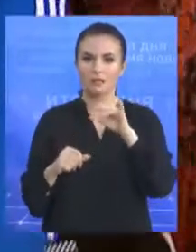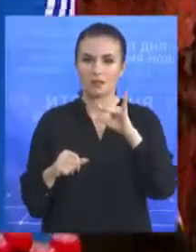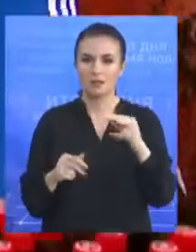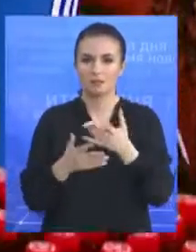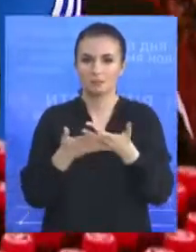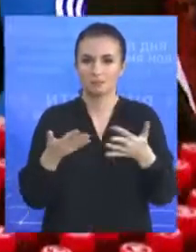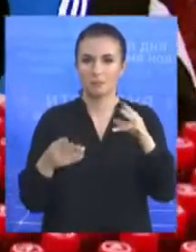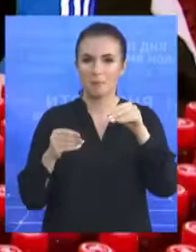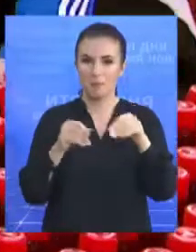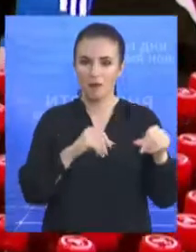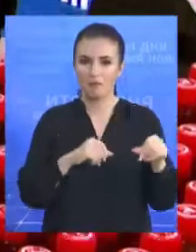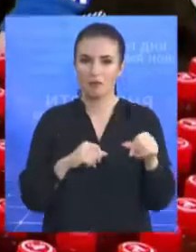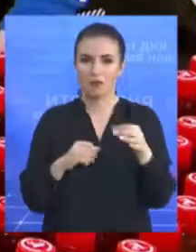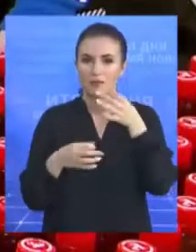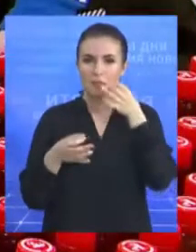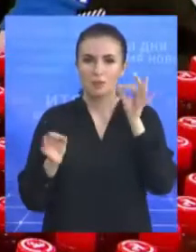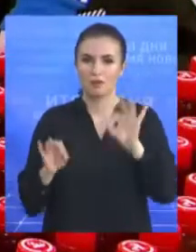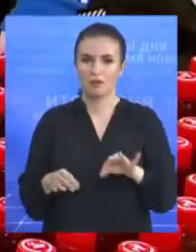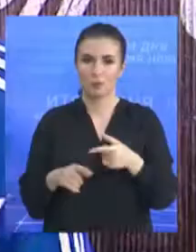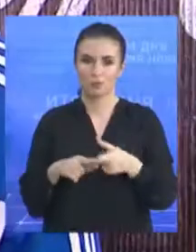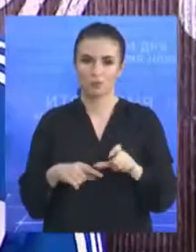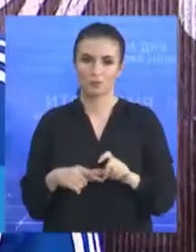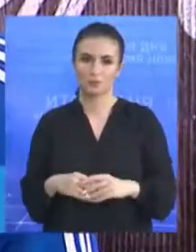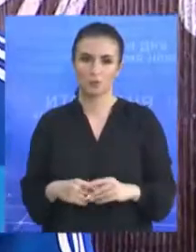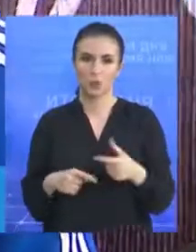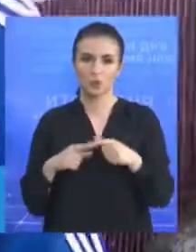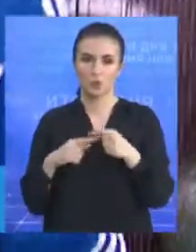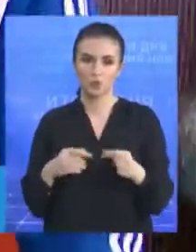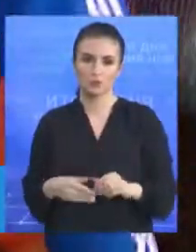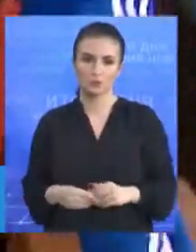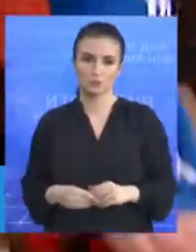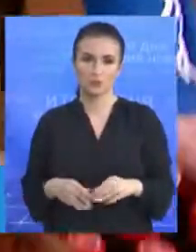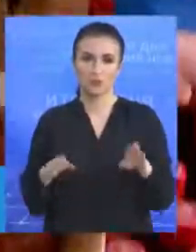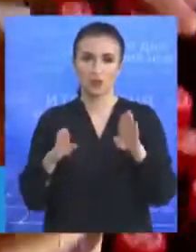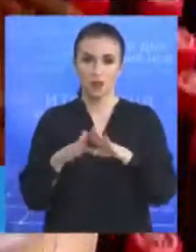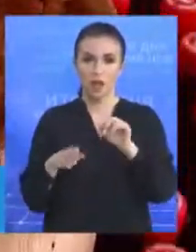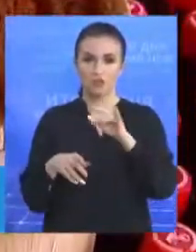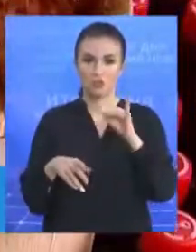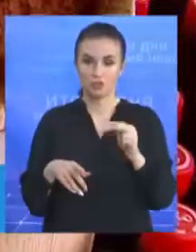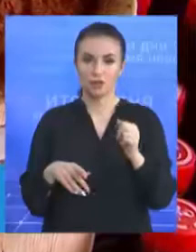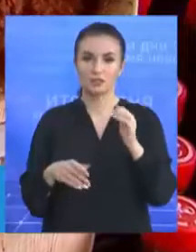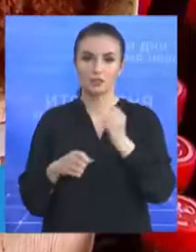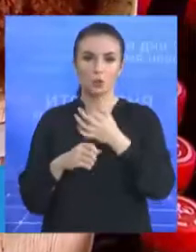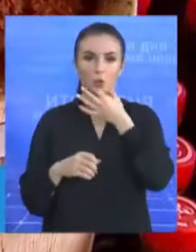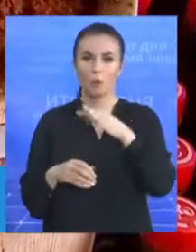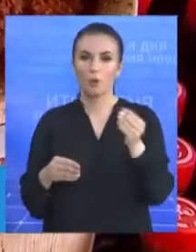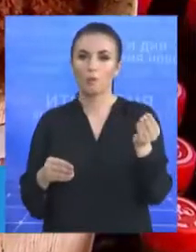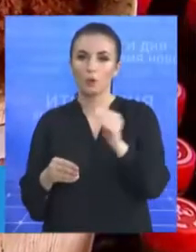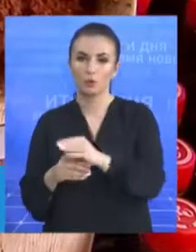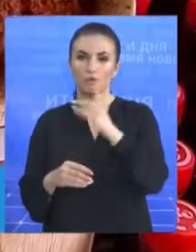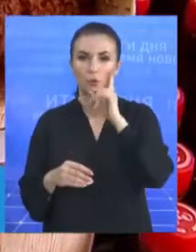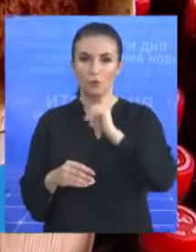базилик, кандари. Изумительная вещь, очень острая. По словам продавца, такая аджика сделает любое